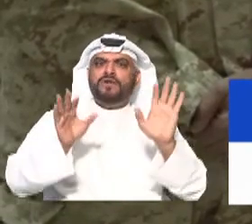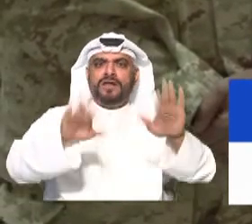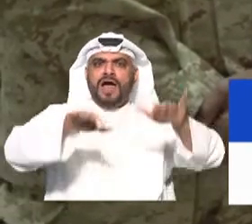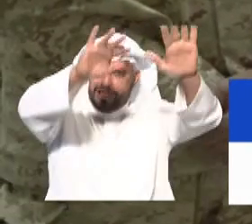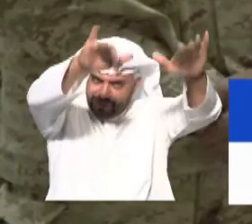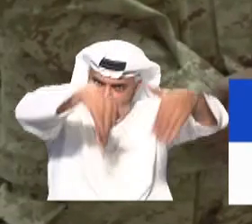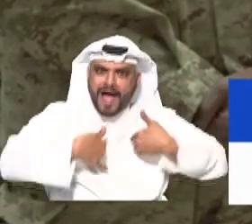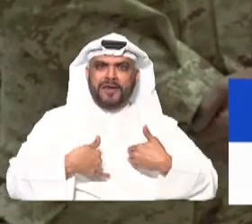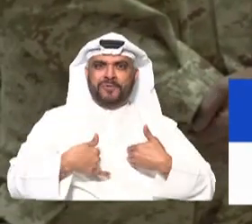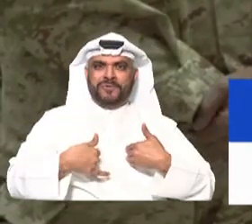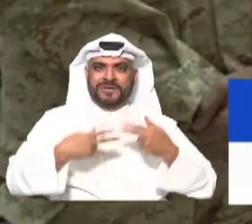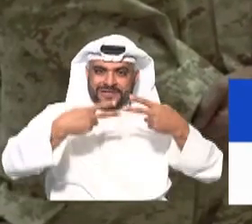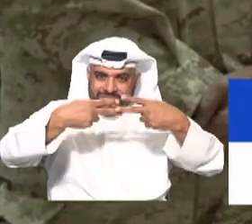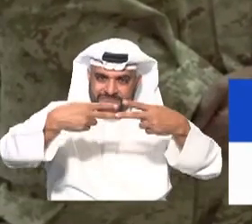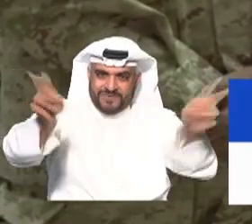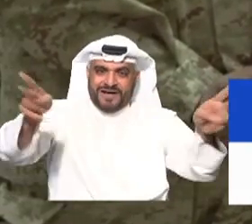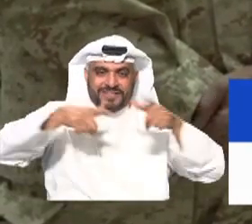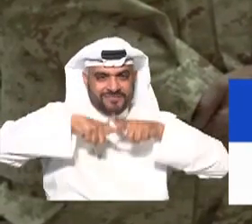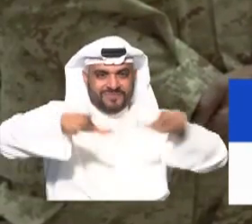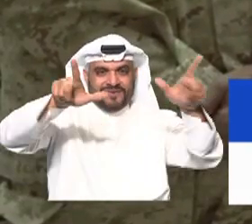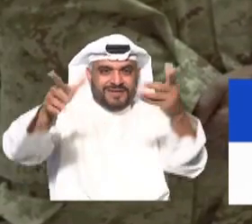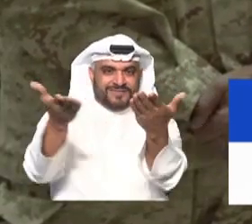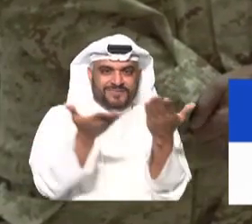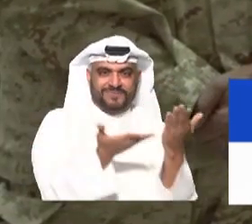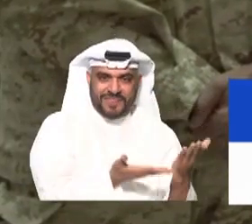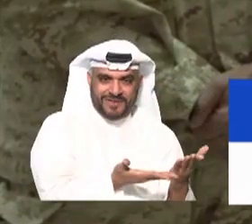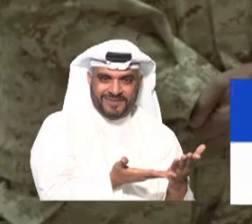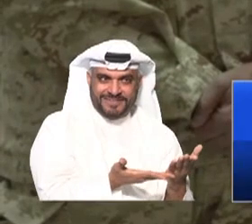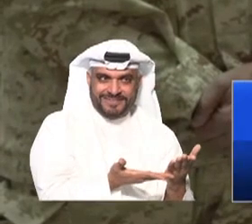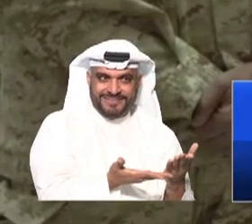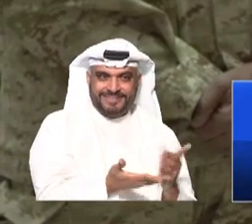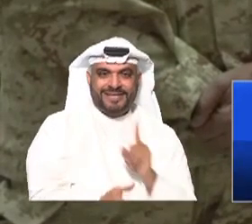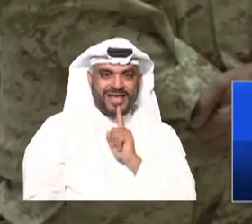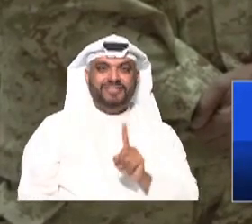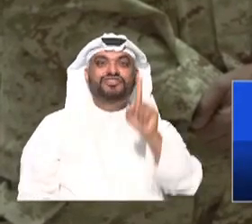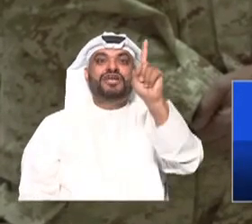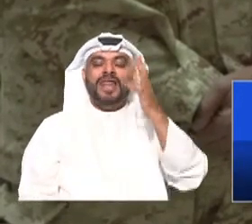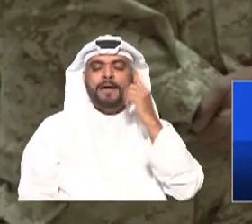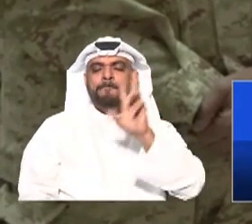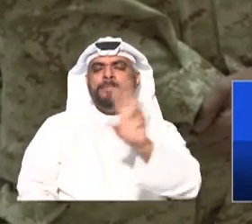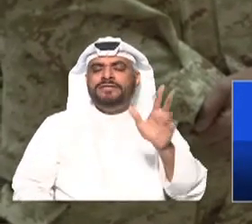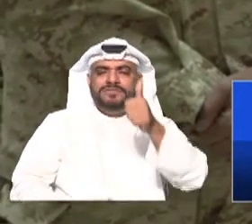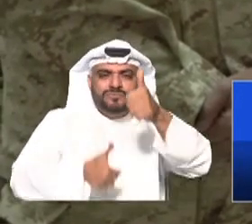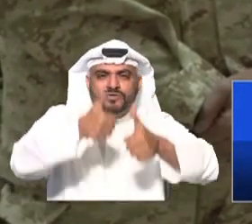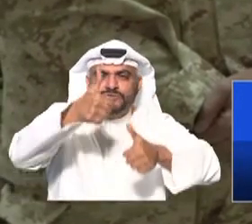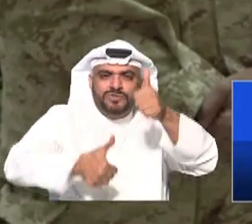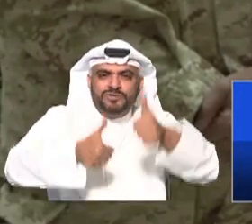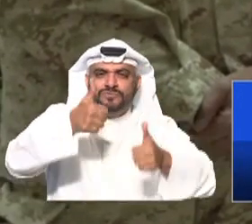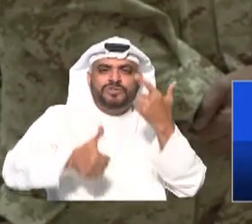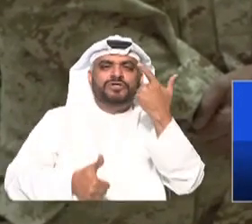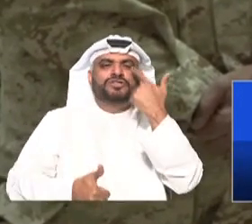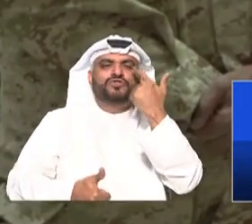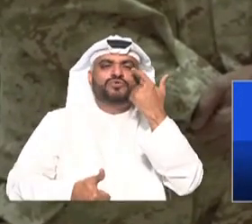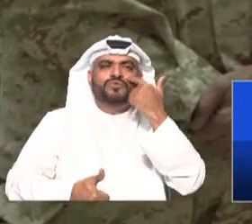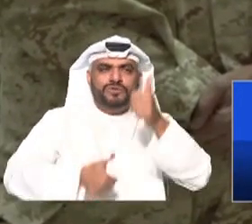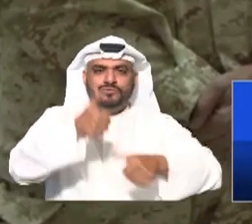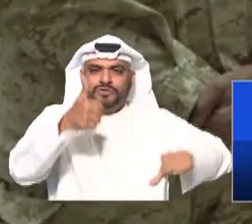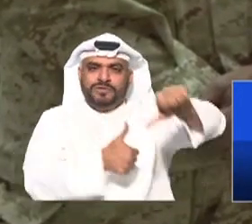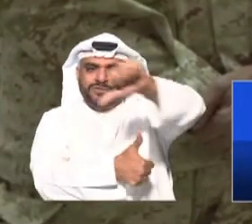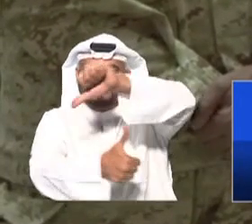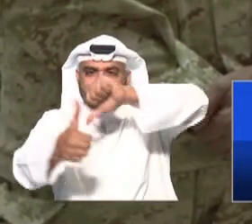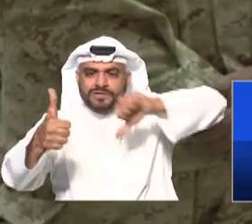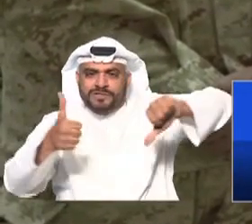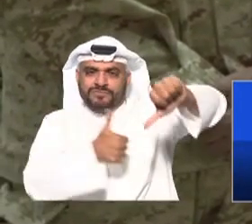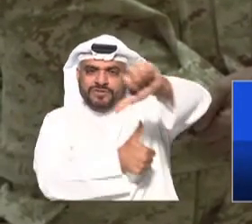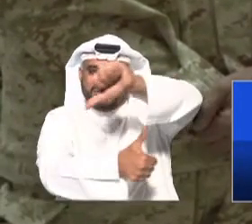المجال لهم. هذا بس نسوي لهم شفت، نغيرهم